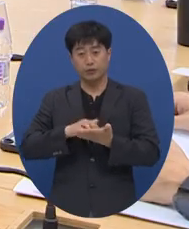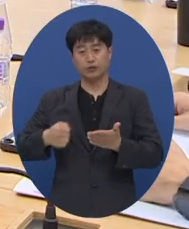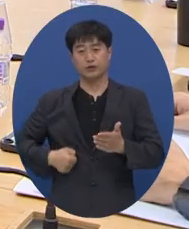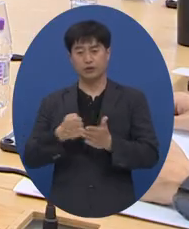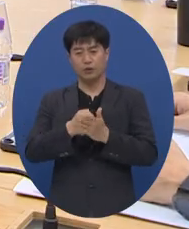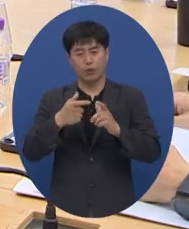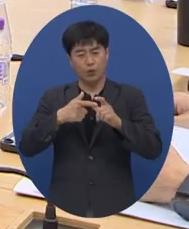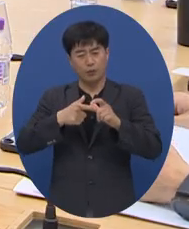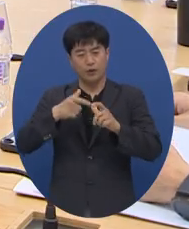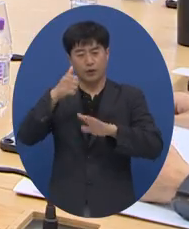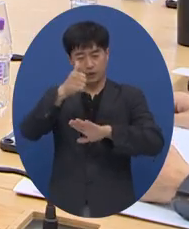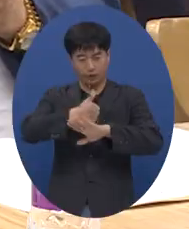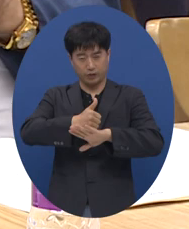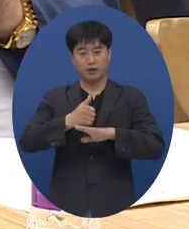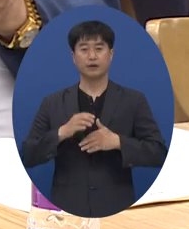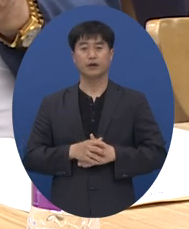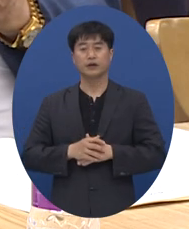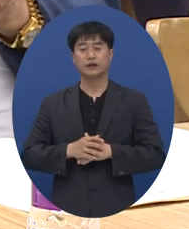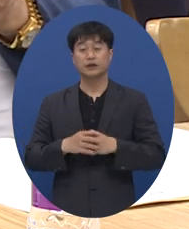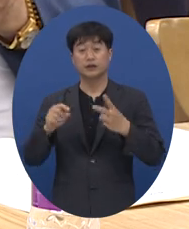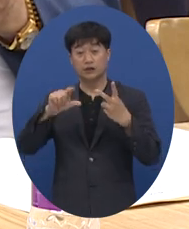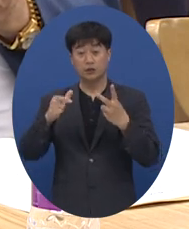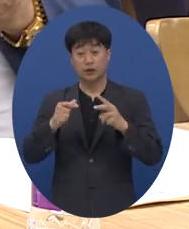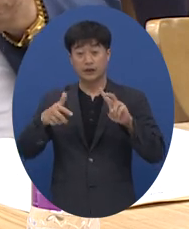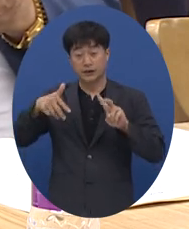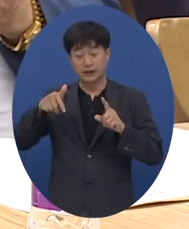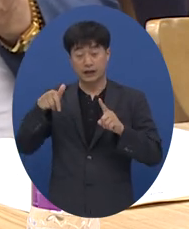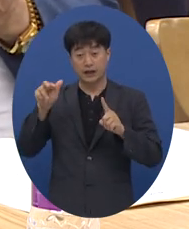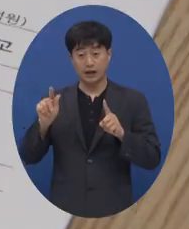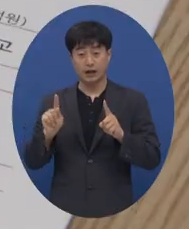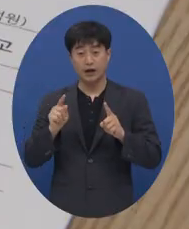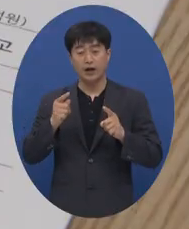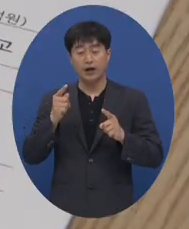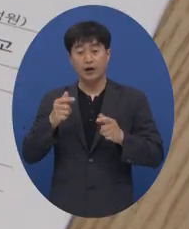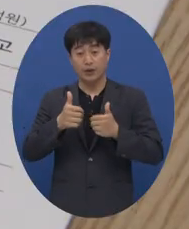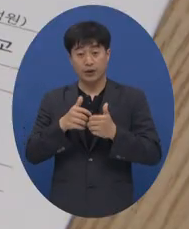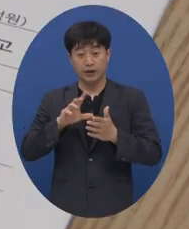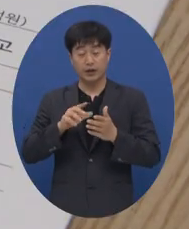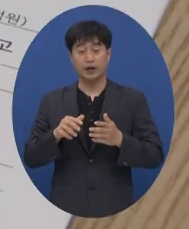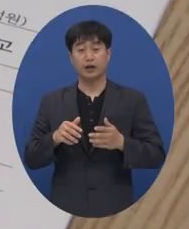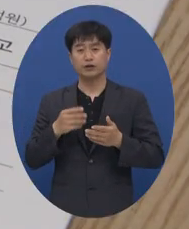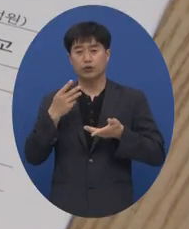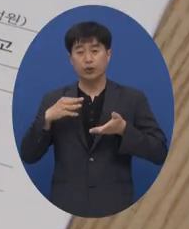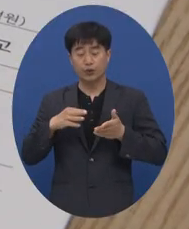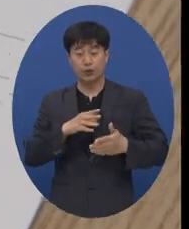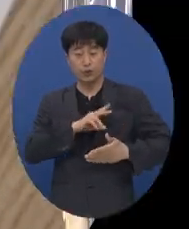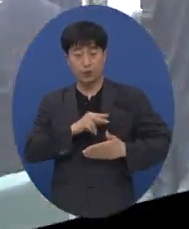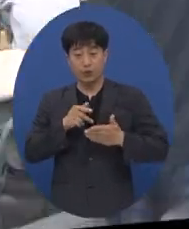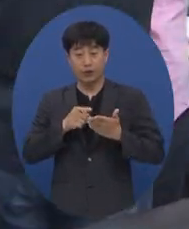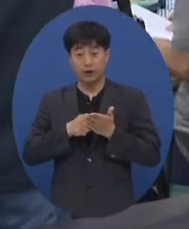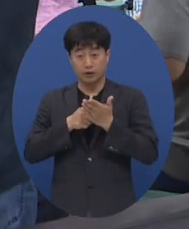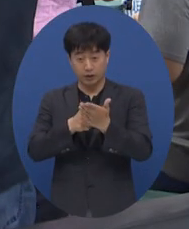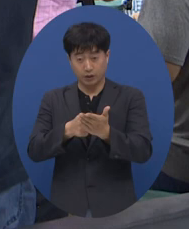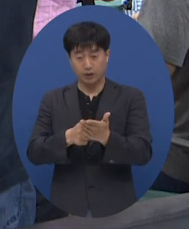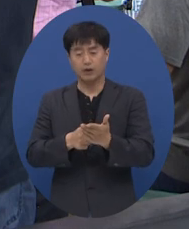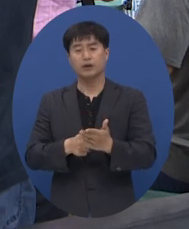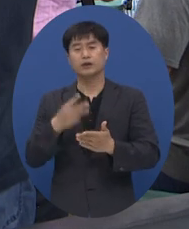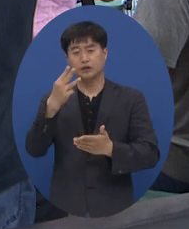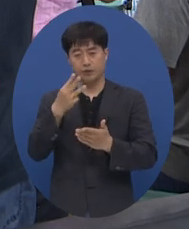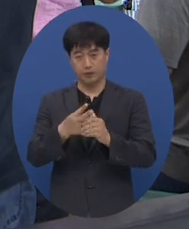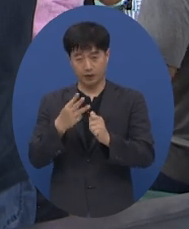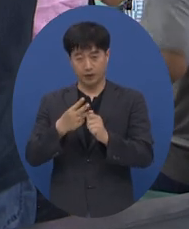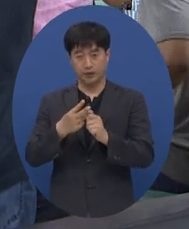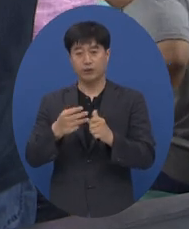끝에 지원을 결정한 겁니다. 지난 2월 1차 회의 때 도의회 제안으로 상정돼 세 차례 협의 끝에 합의점을